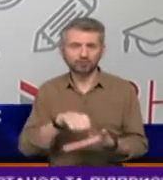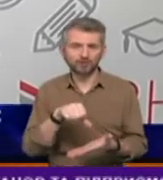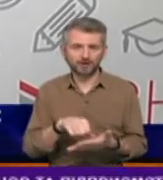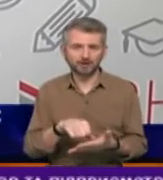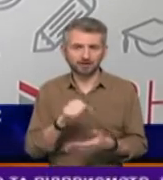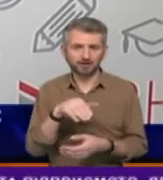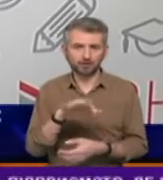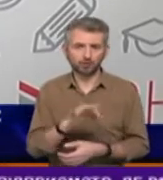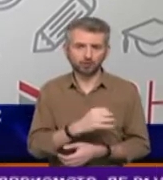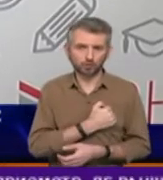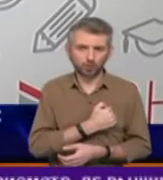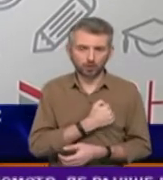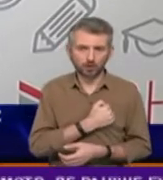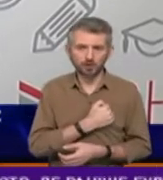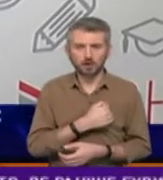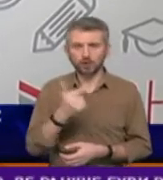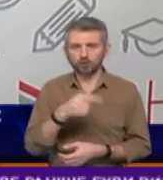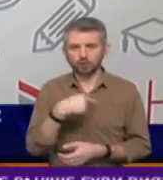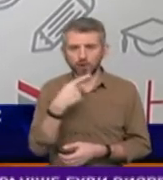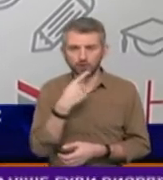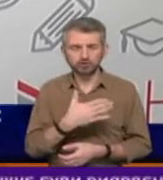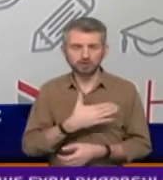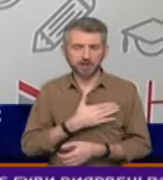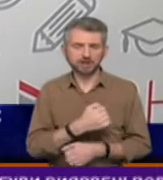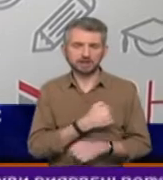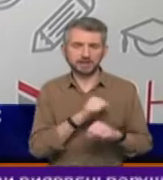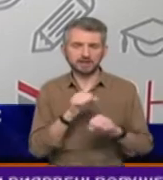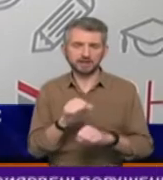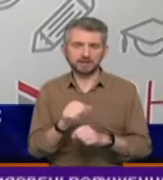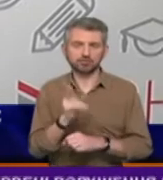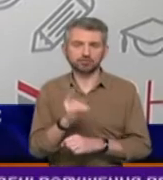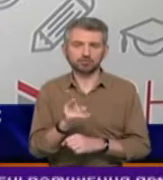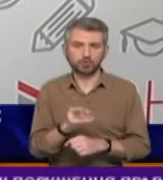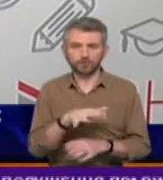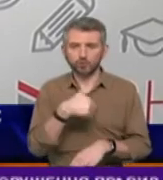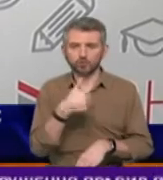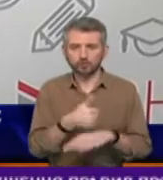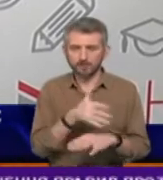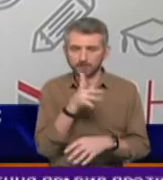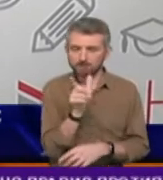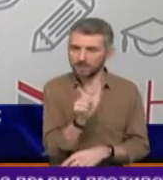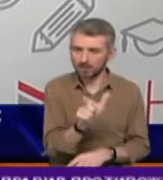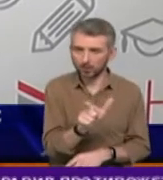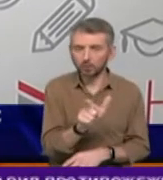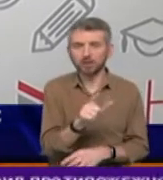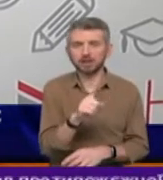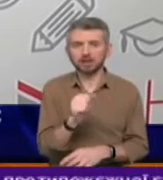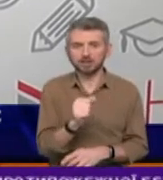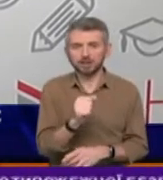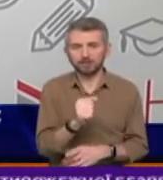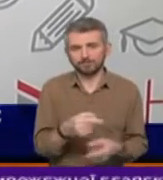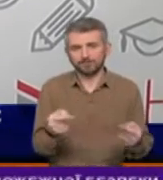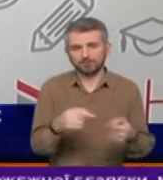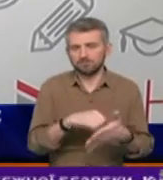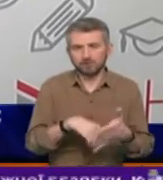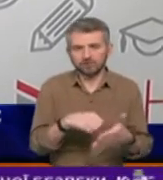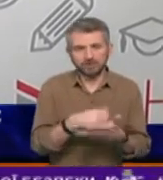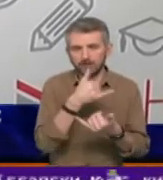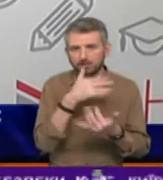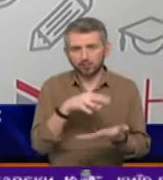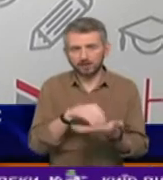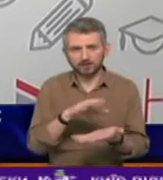Да? Тепер завдяки новому компоненту можемо виміряти читання. Звісно, це не всі компоненти, які мали би бути, але ми